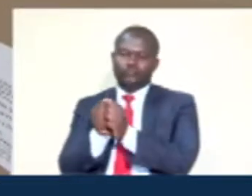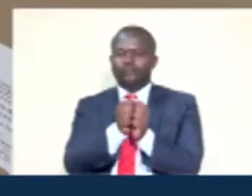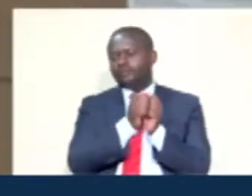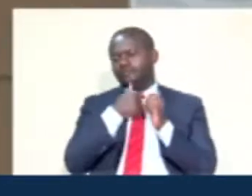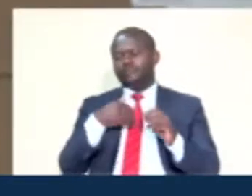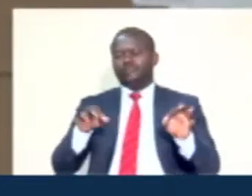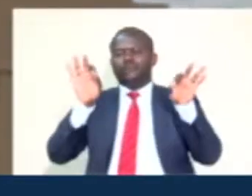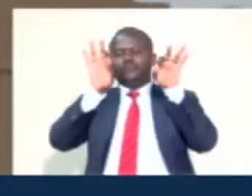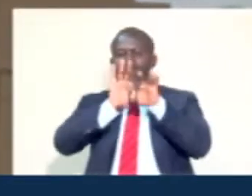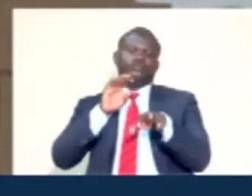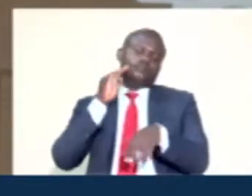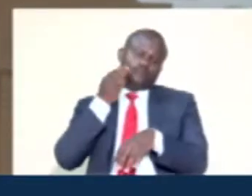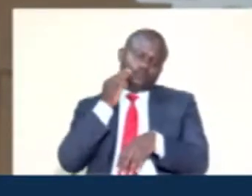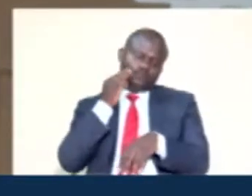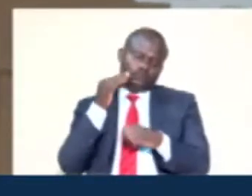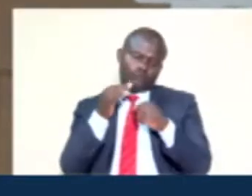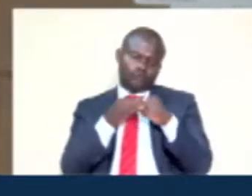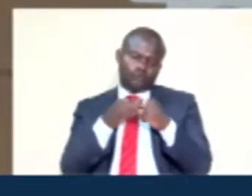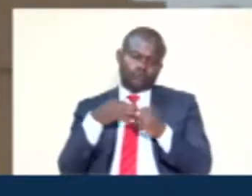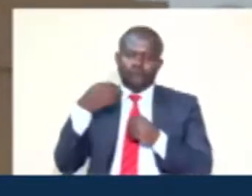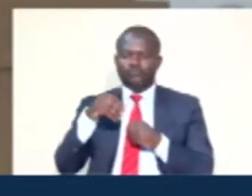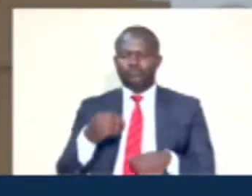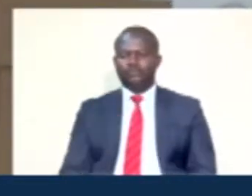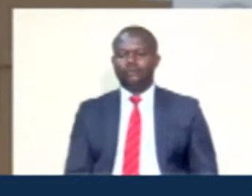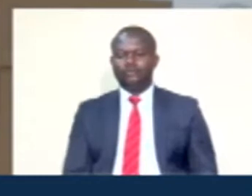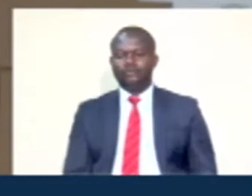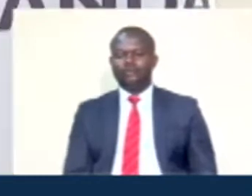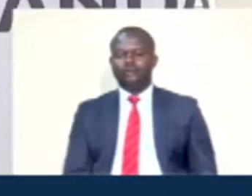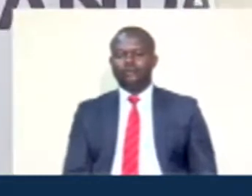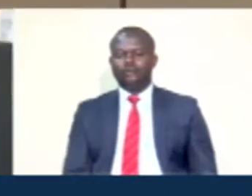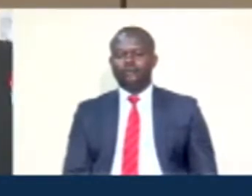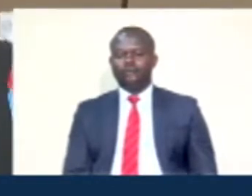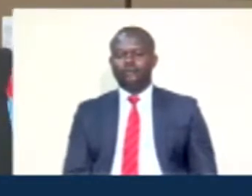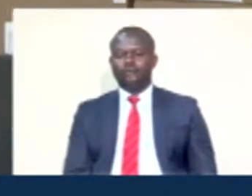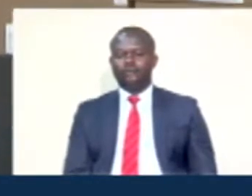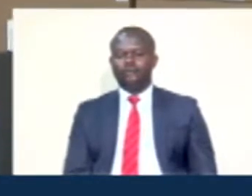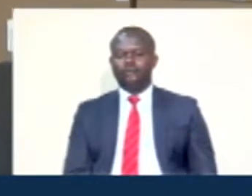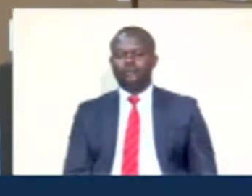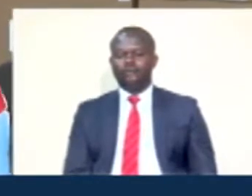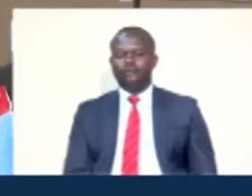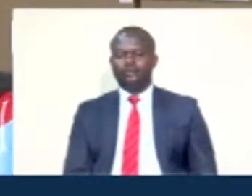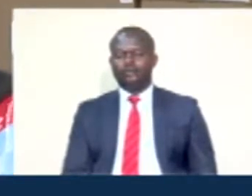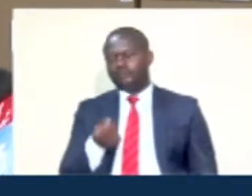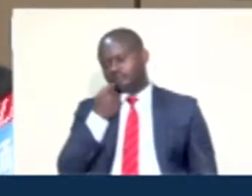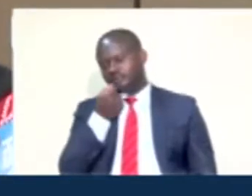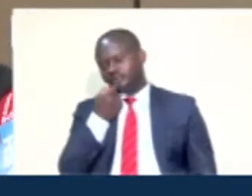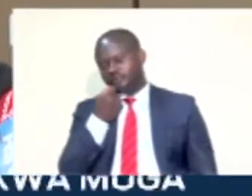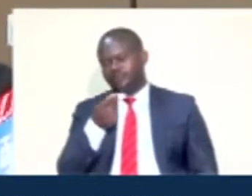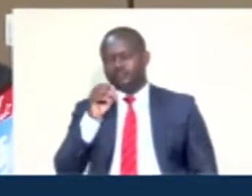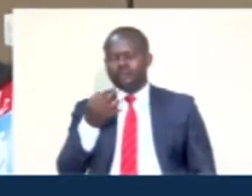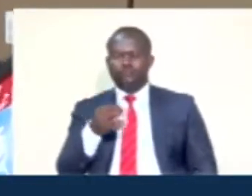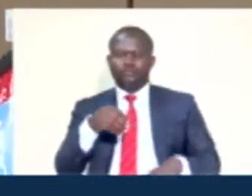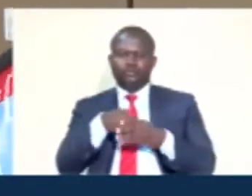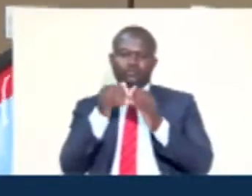ifite agaciro ka $8 million z'amadolari. Ni imiti itatu ivanze, ubundi bahaga umuntu nk'ibikombe